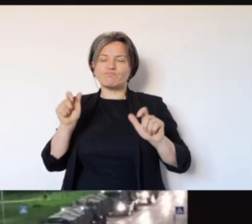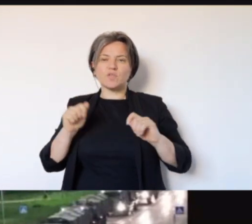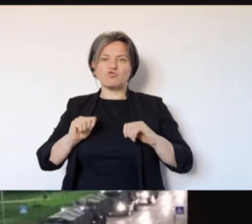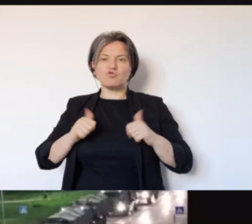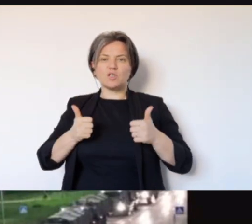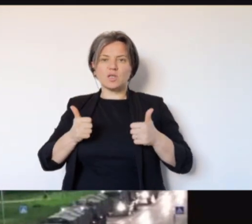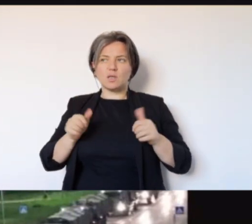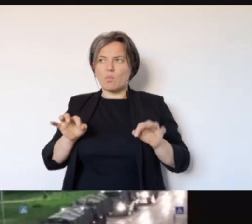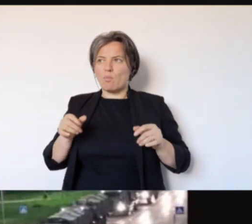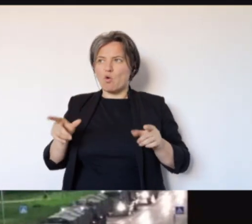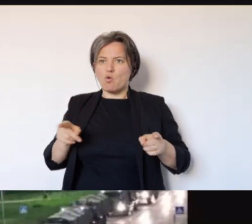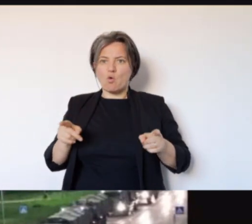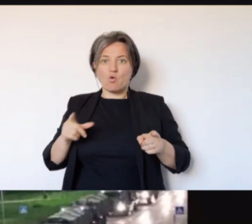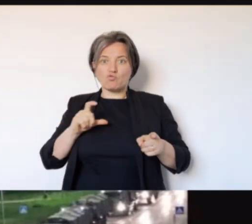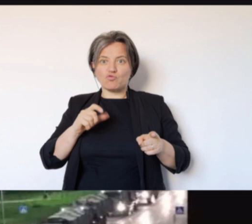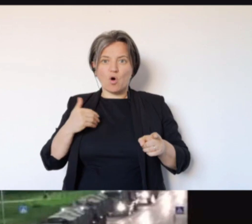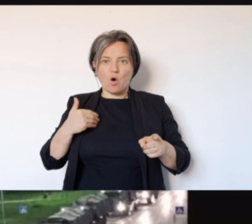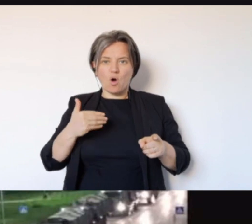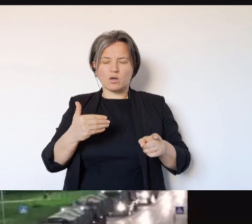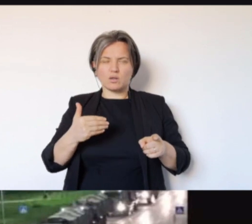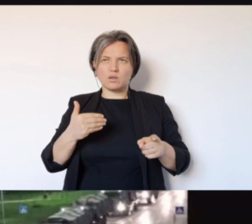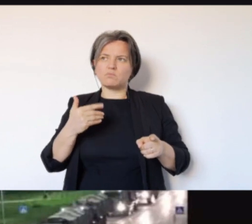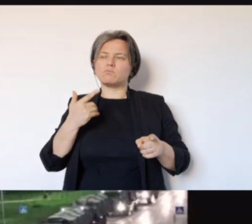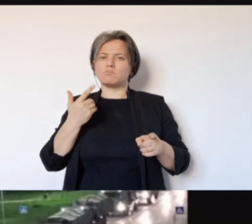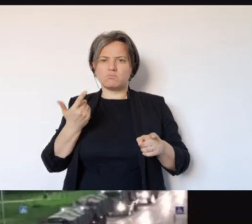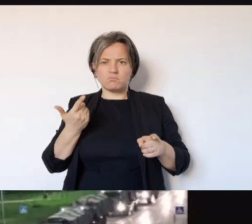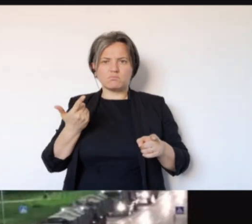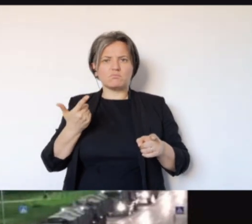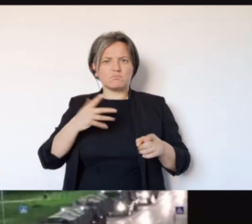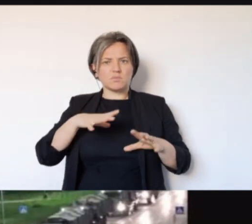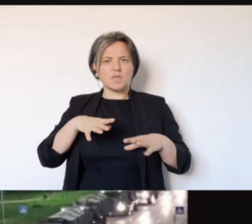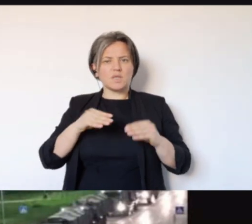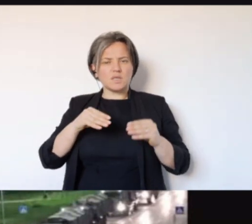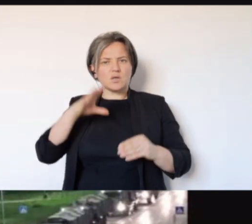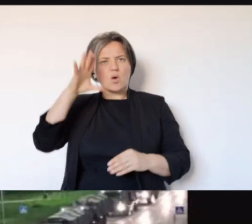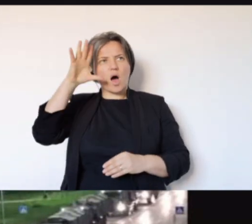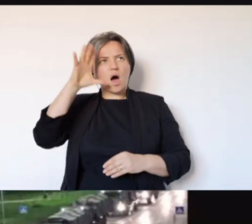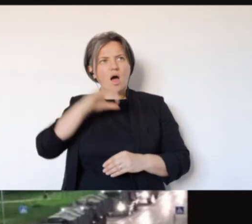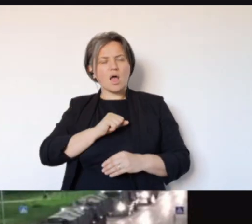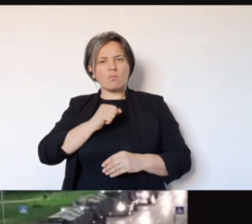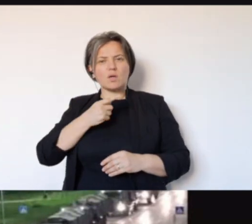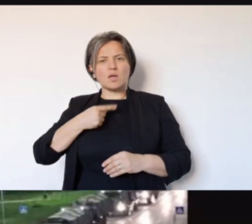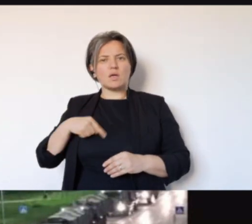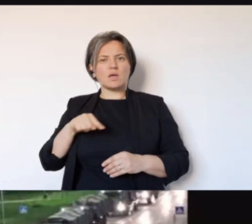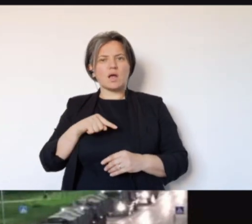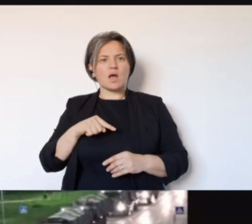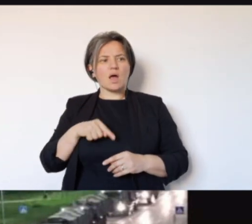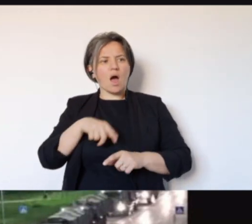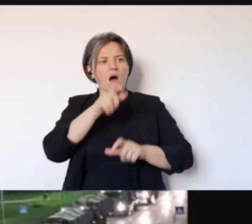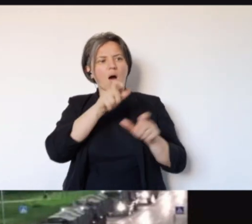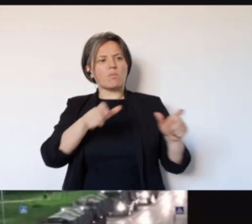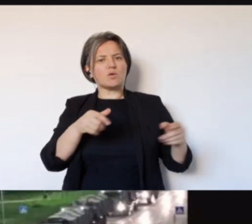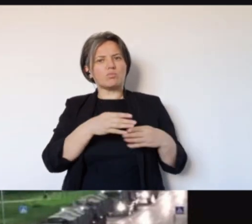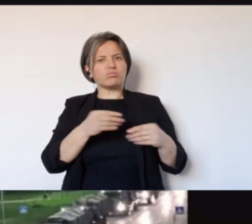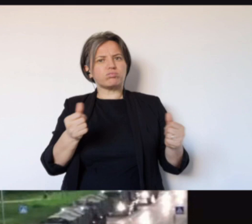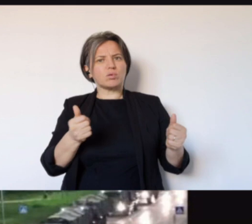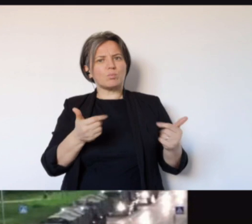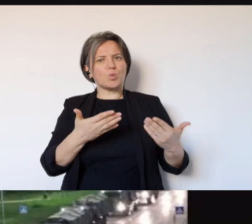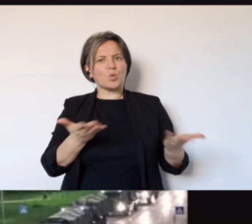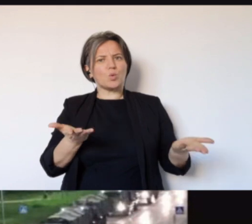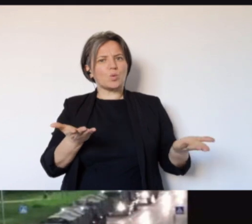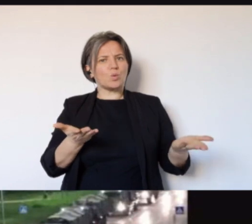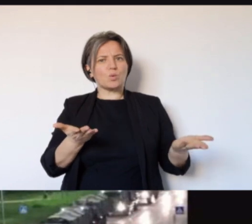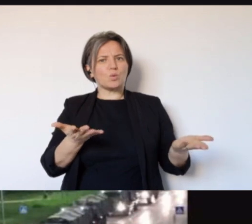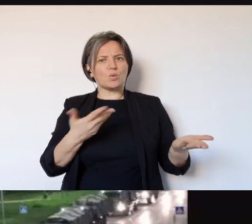i cittadini proprio in questi giorni si inizieranno a rendere conto di chi